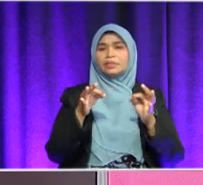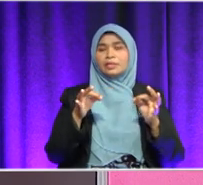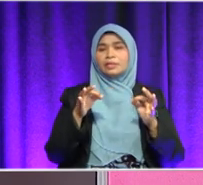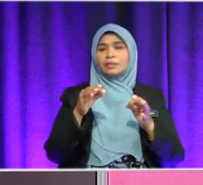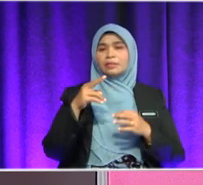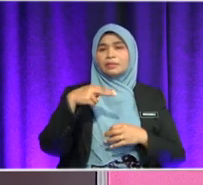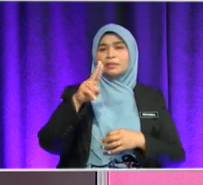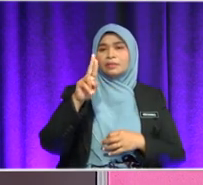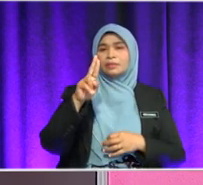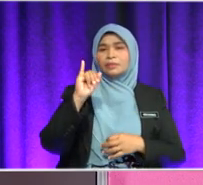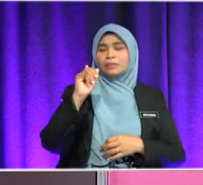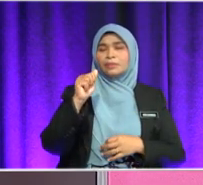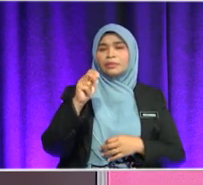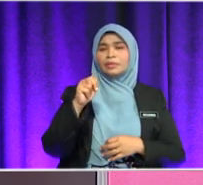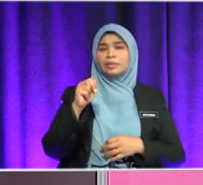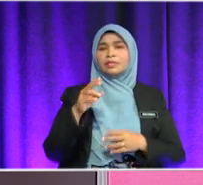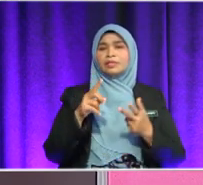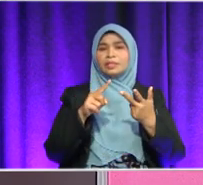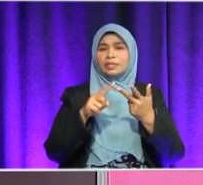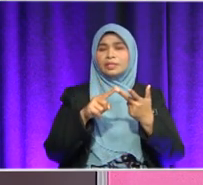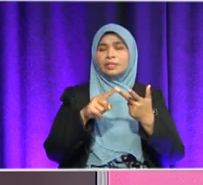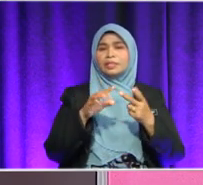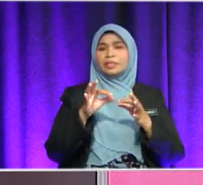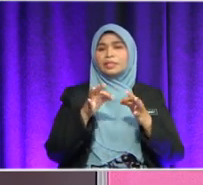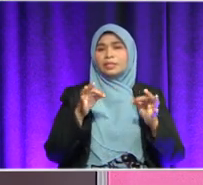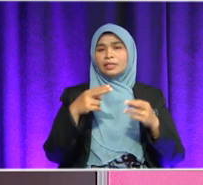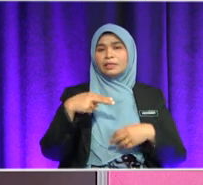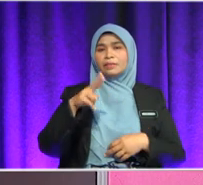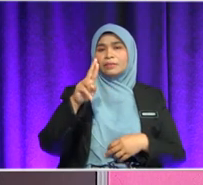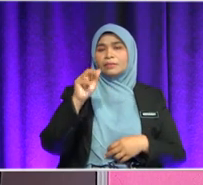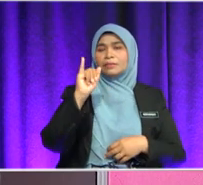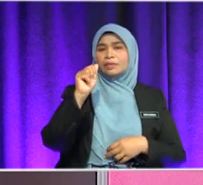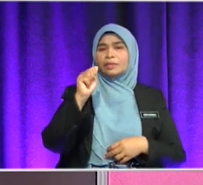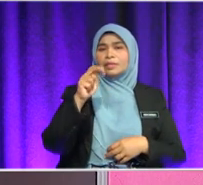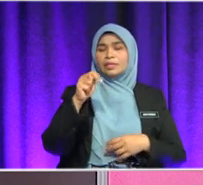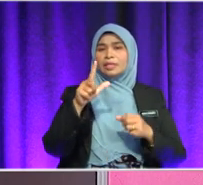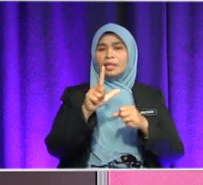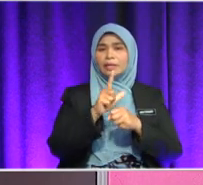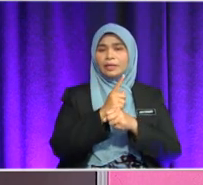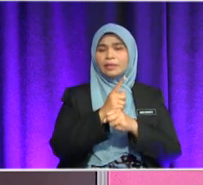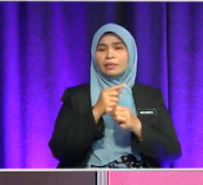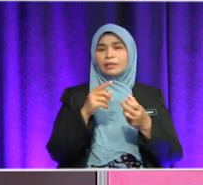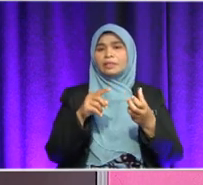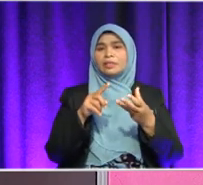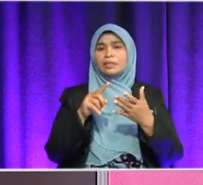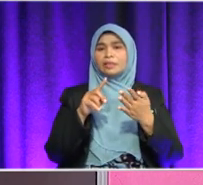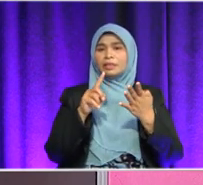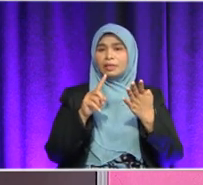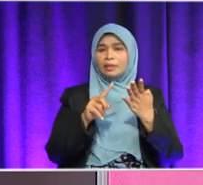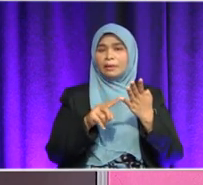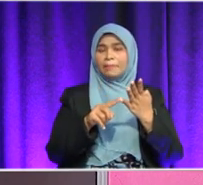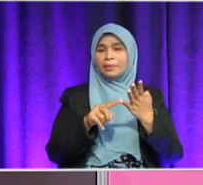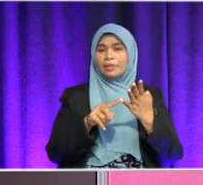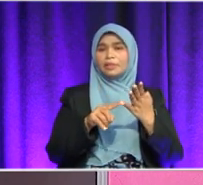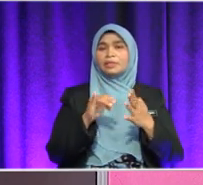lengkap dan ayat yang keempat kesimpulan setiap ayat sambung ayat sambung ayat kita